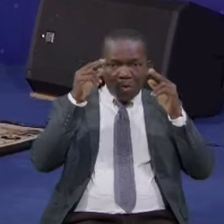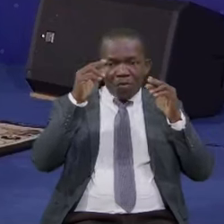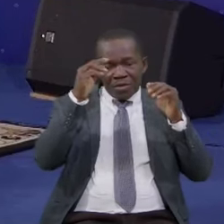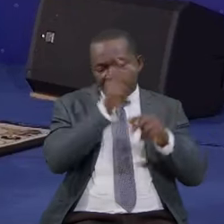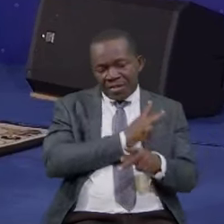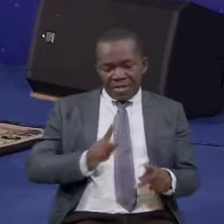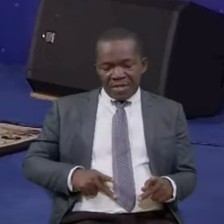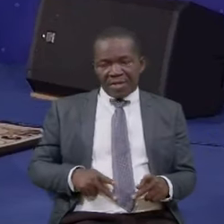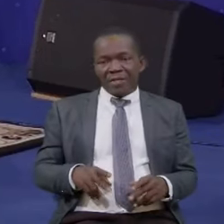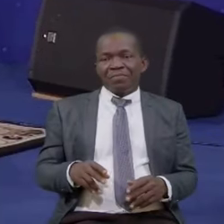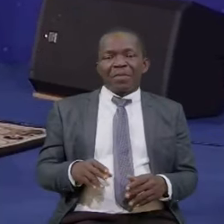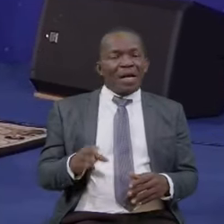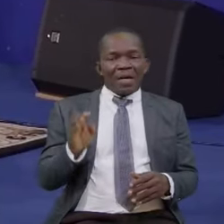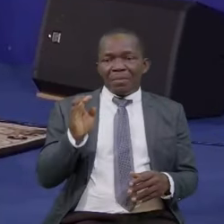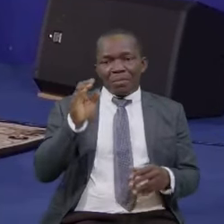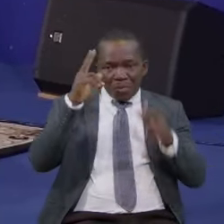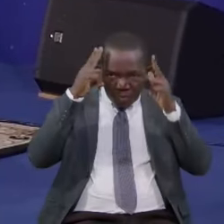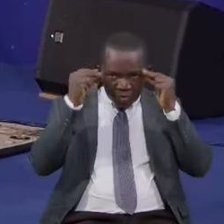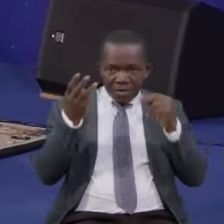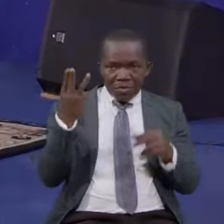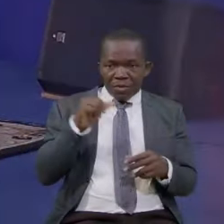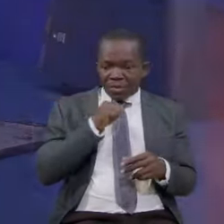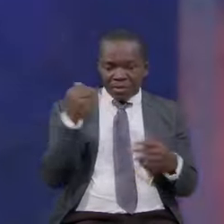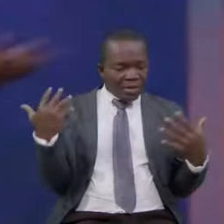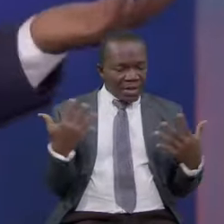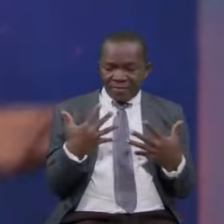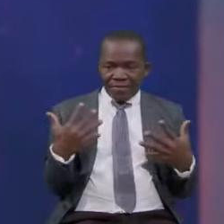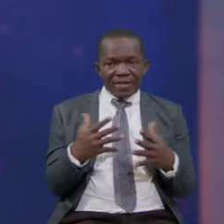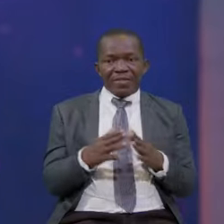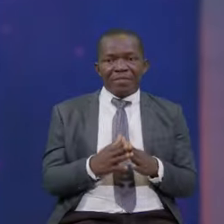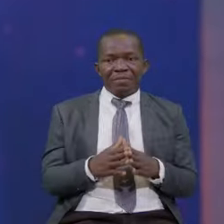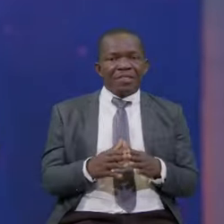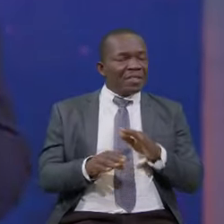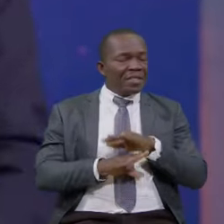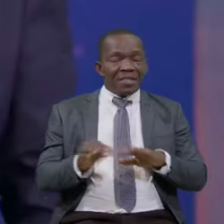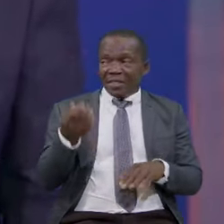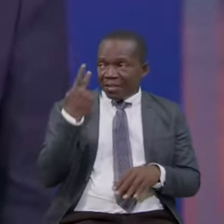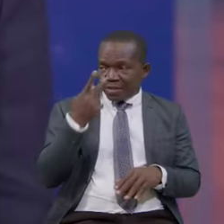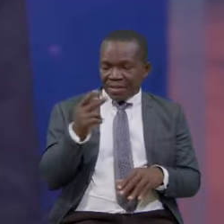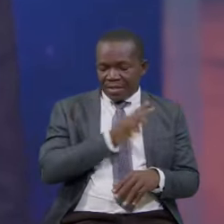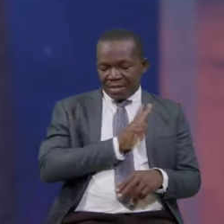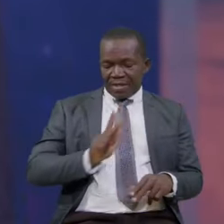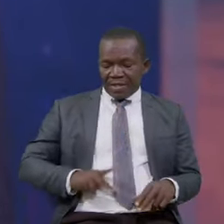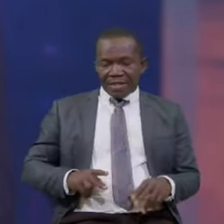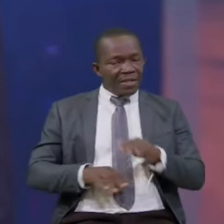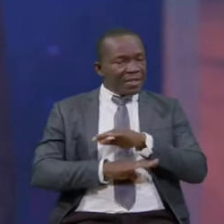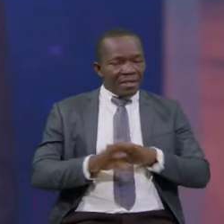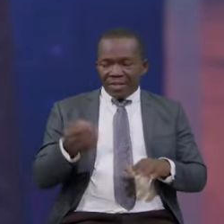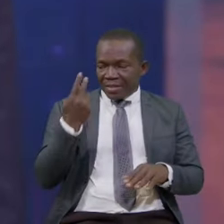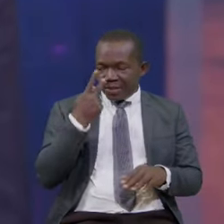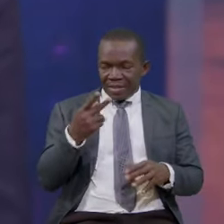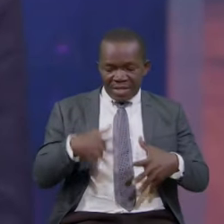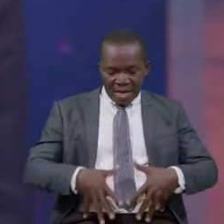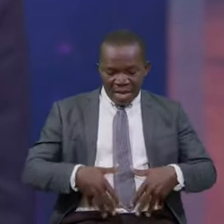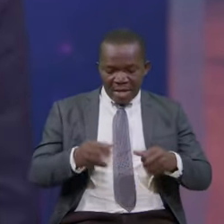doigt et MO pourit voir son visage ne vient plus ici il n'a pas vu l'homme il n'a pas vu la colère il voyait la